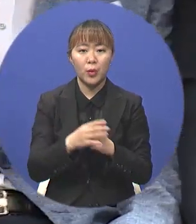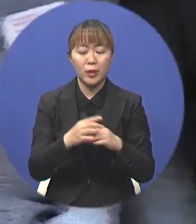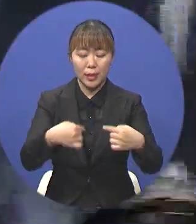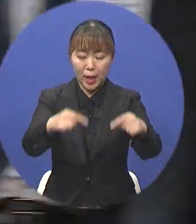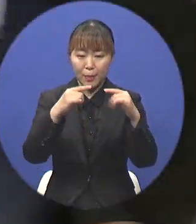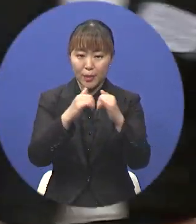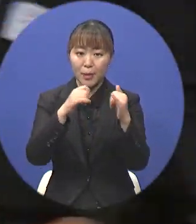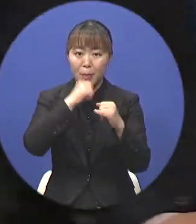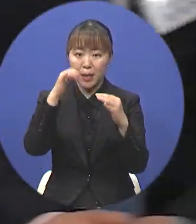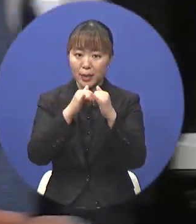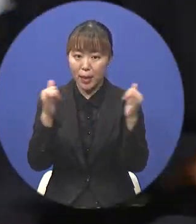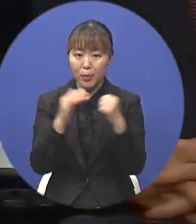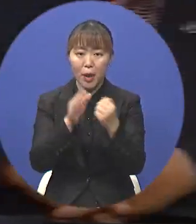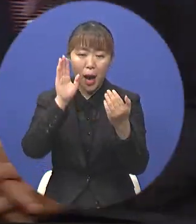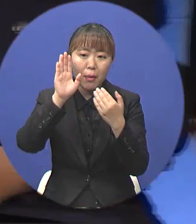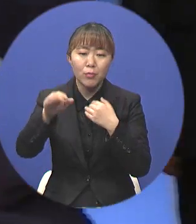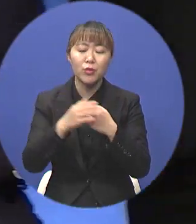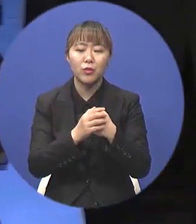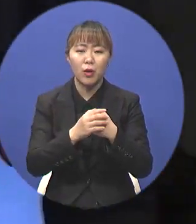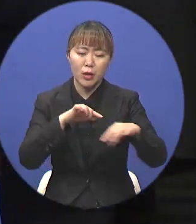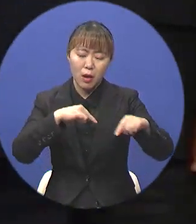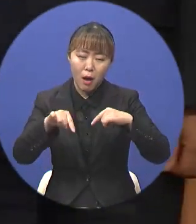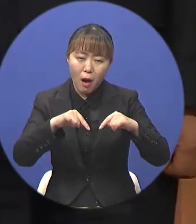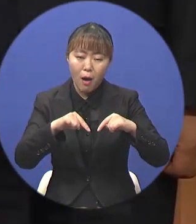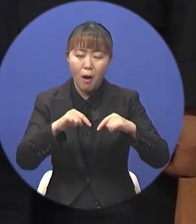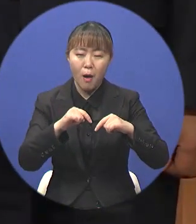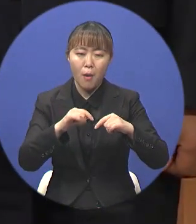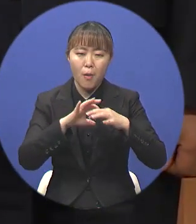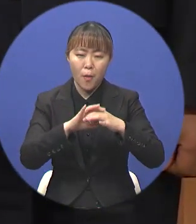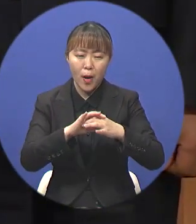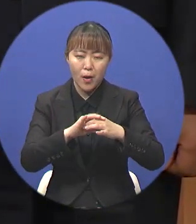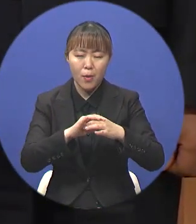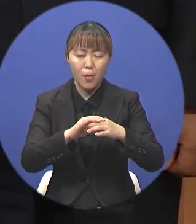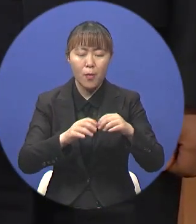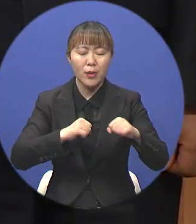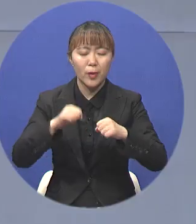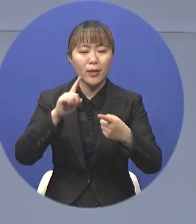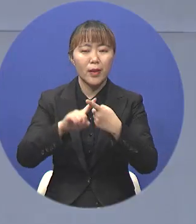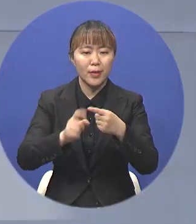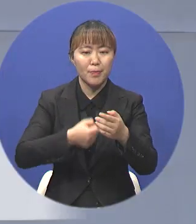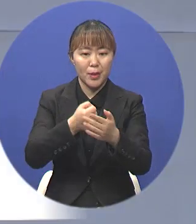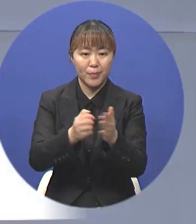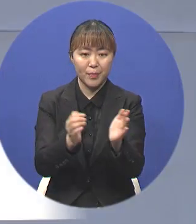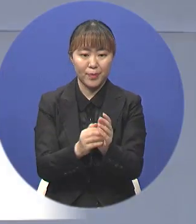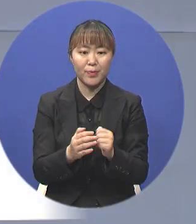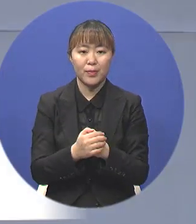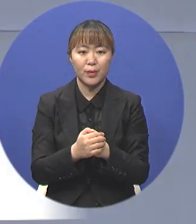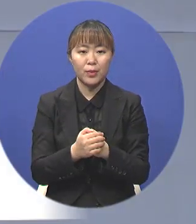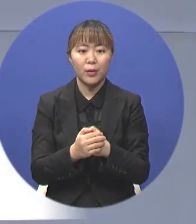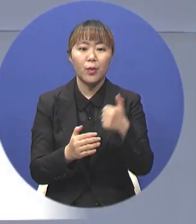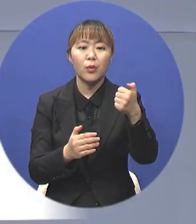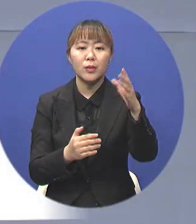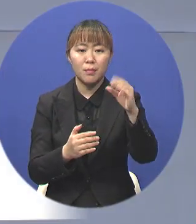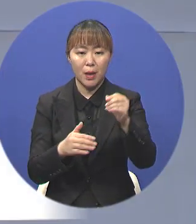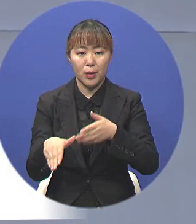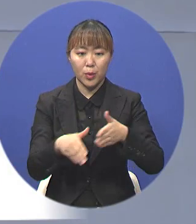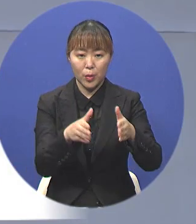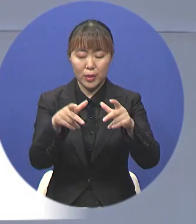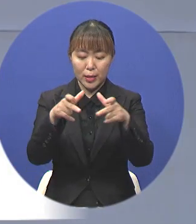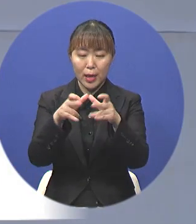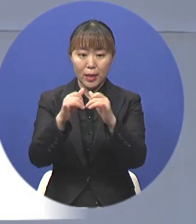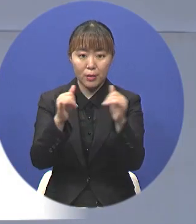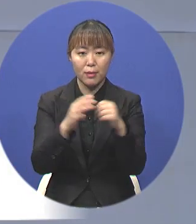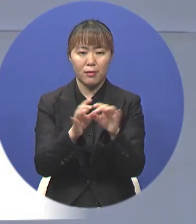참석한 당선자들은 앞으로 의정활동에 대한 의지를 다졌습니다. 50만 정도 장애인들의 구석구석